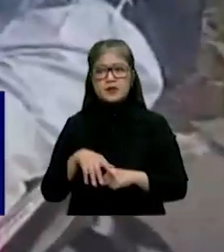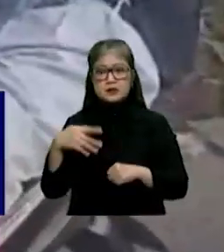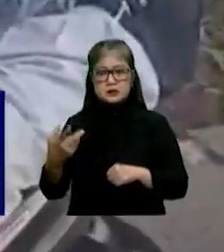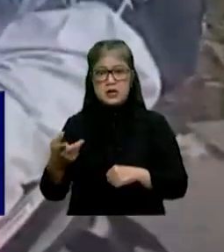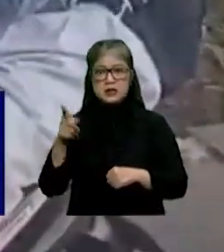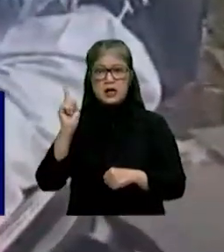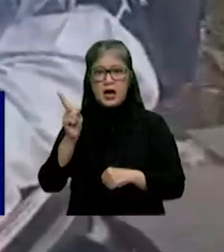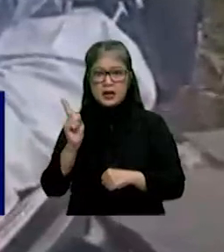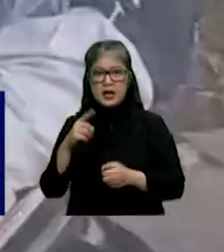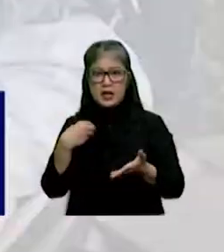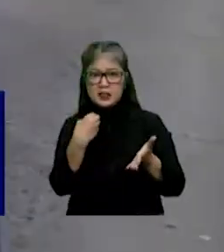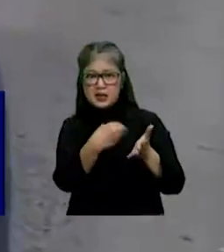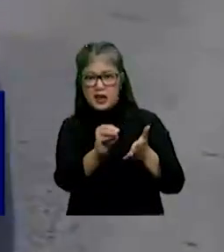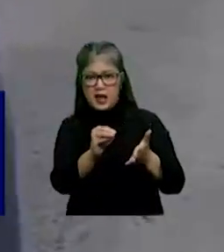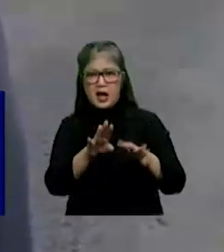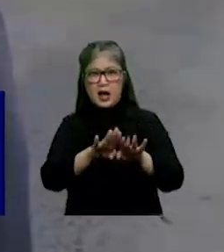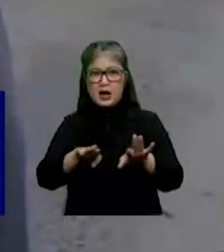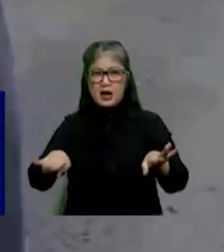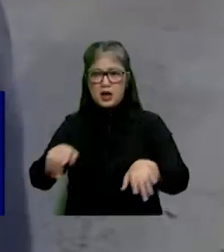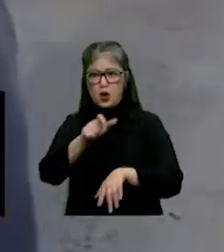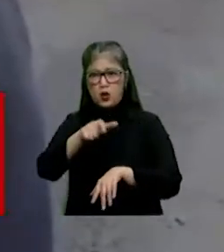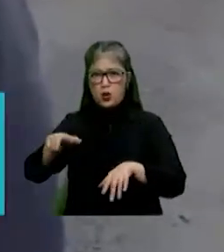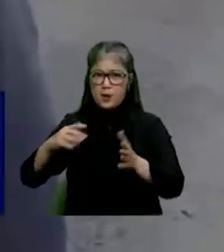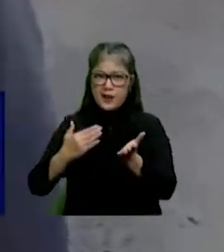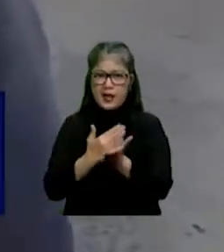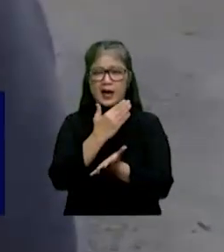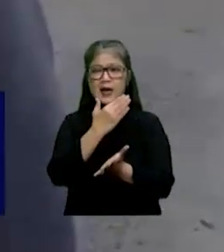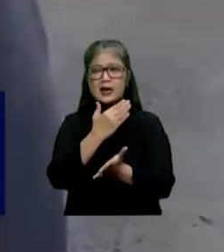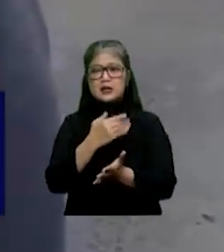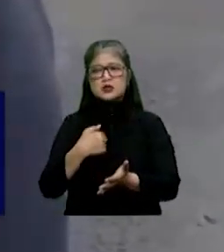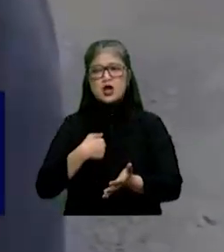puluhan pelanggar. Gimana burung-burung?